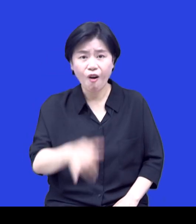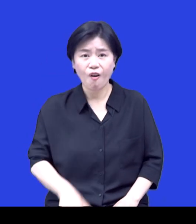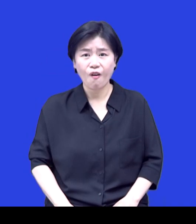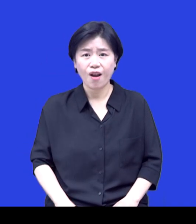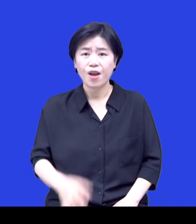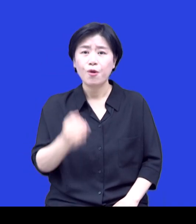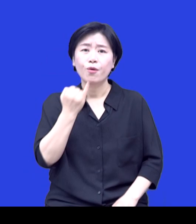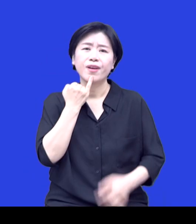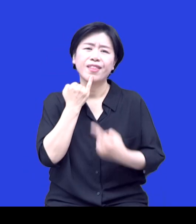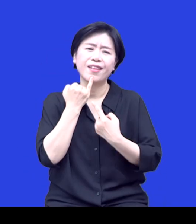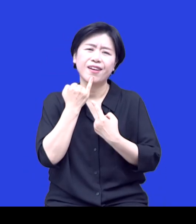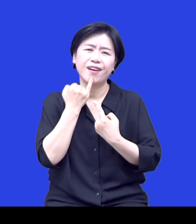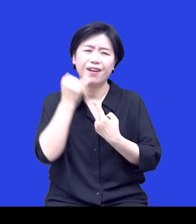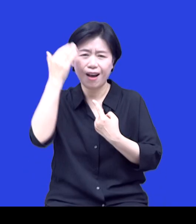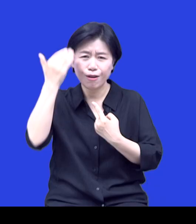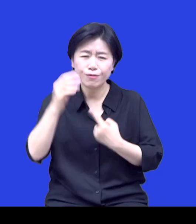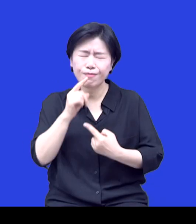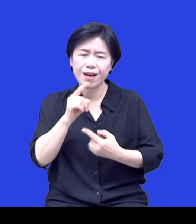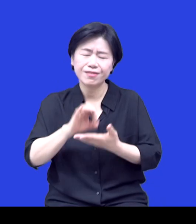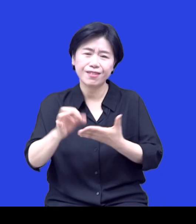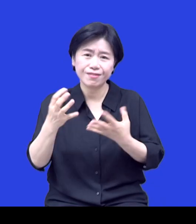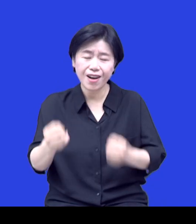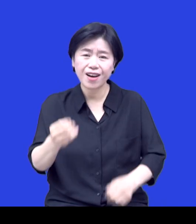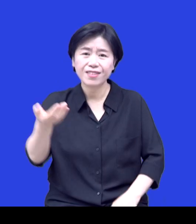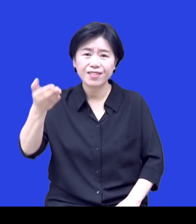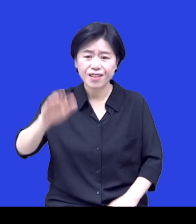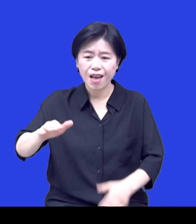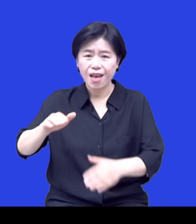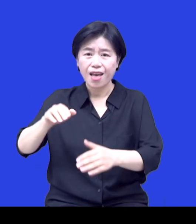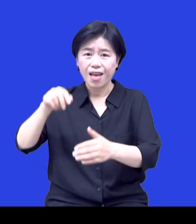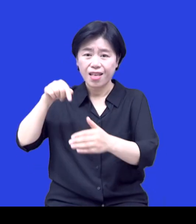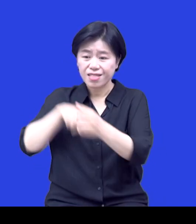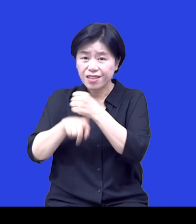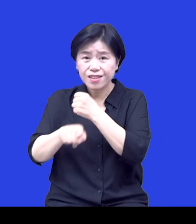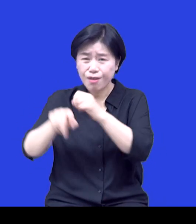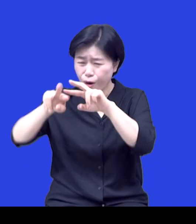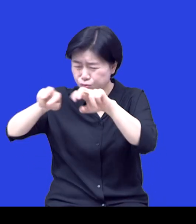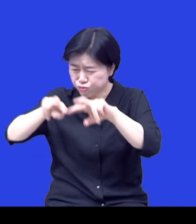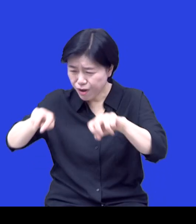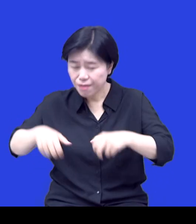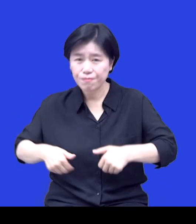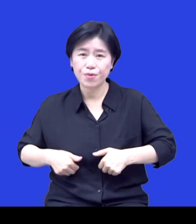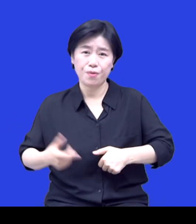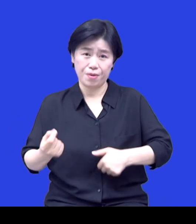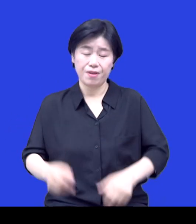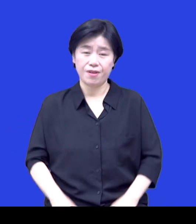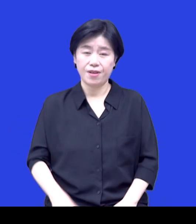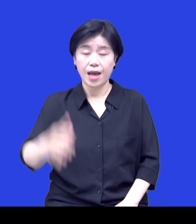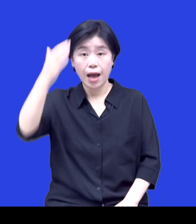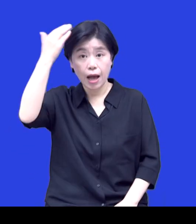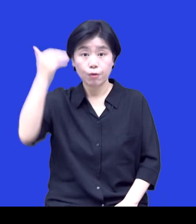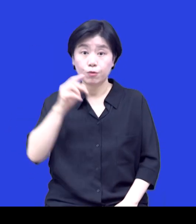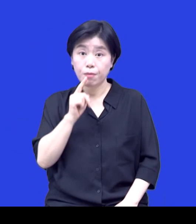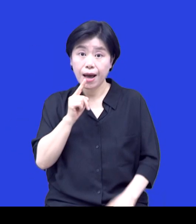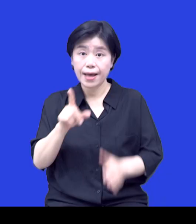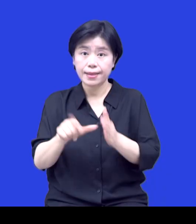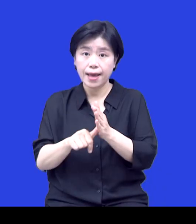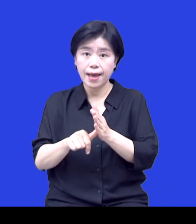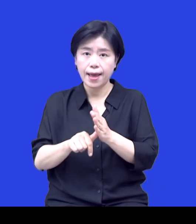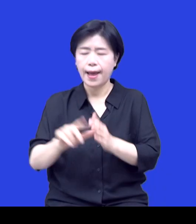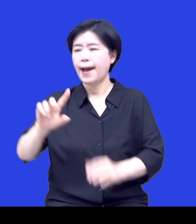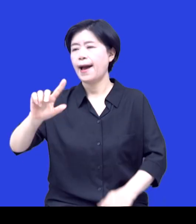아니하다의 준말이야. 그러니까 이게 한국말에는 예. 노가 없고